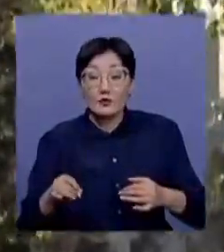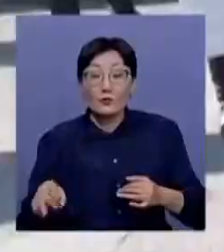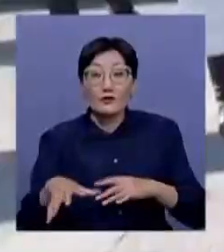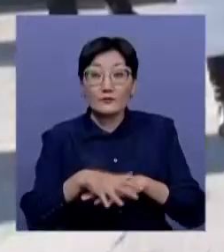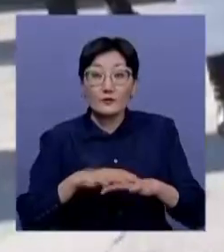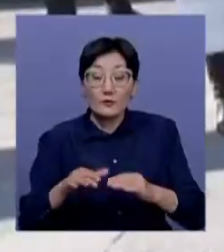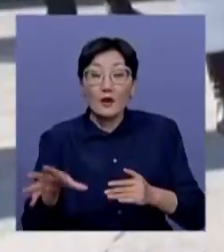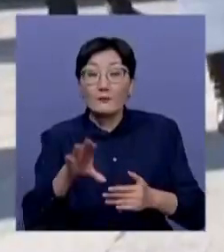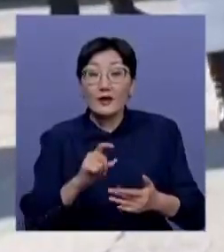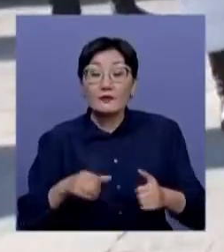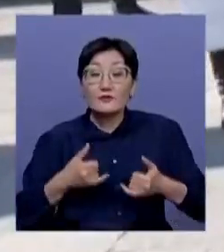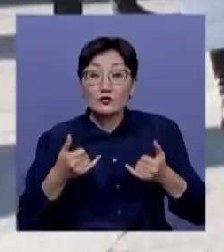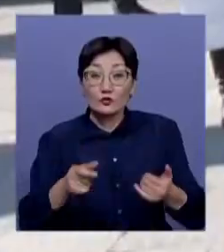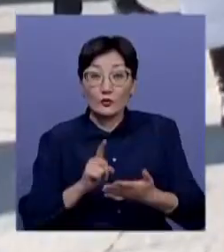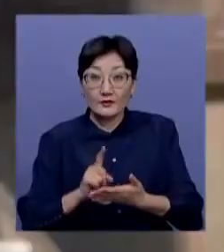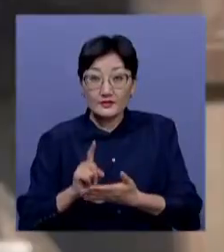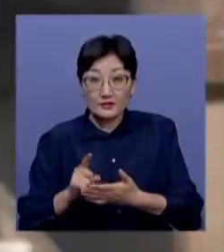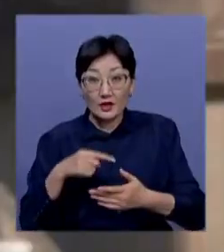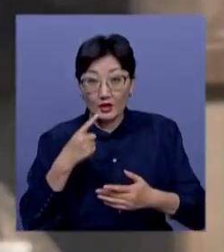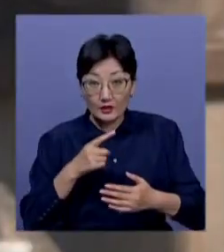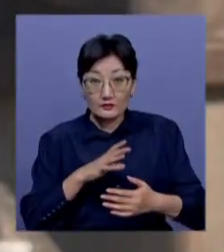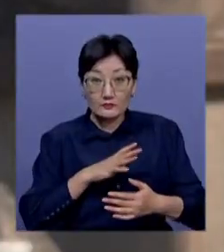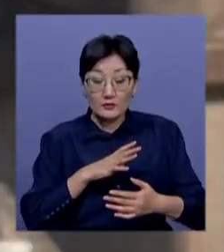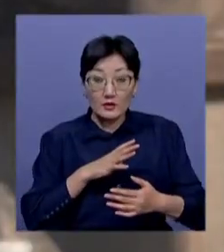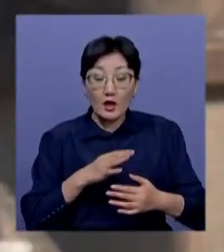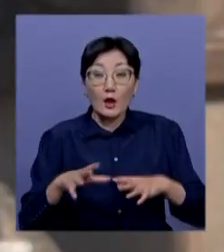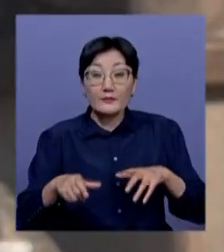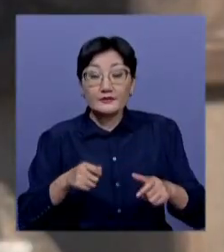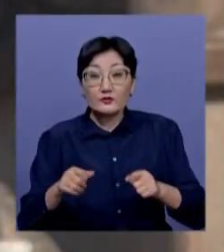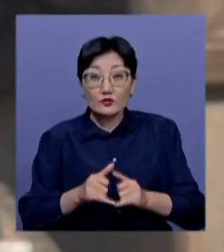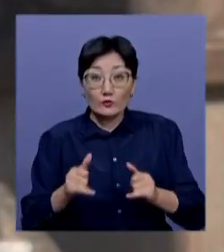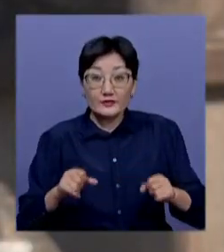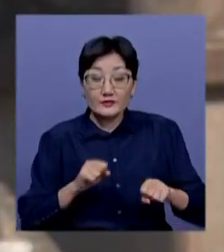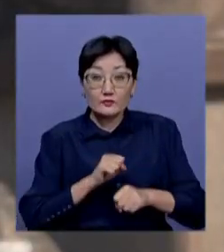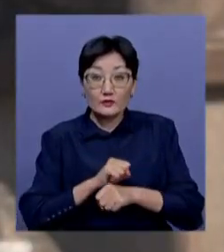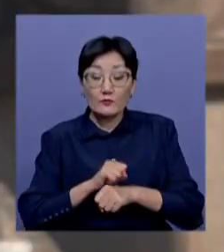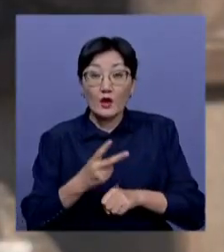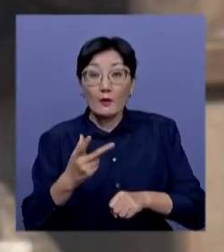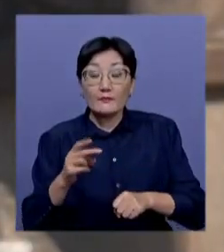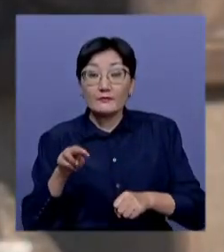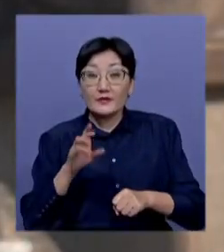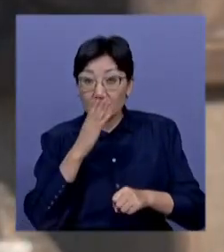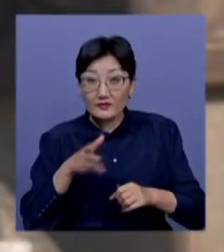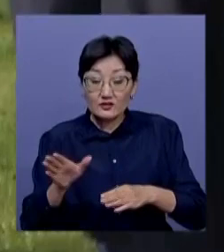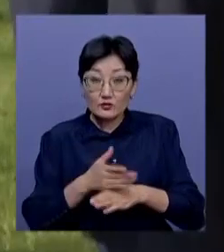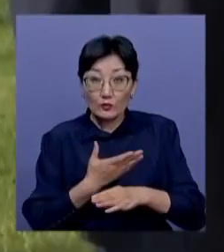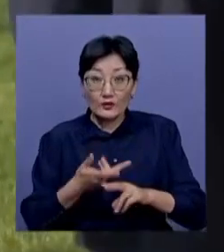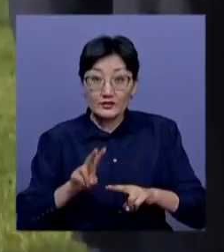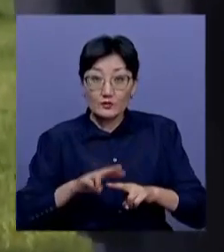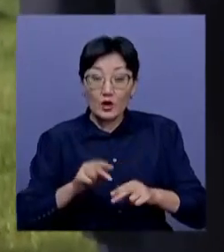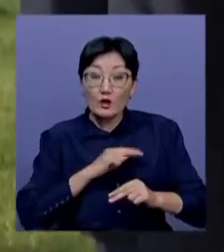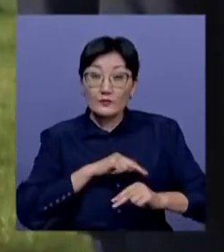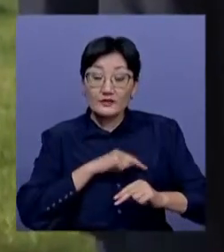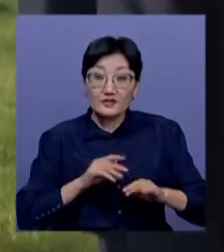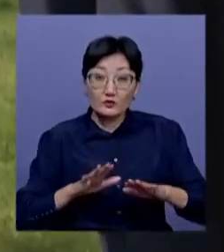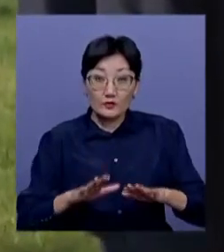ұлт болып ұлықтау біздің перзенттік парызымыз екенін атап өтті. Президент дамуды тежейтін 5 дұшпаннан арылып, елдік мүдде жолында еңбек